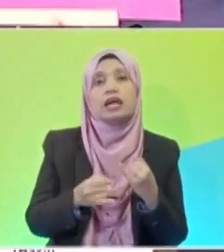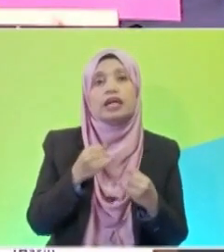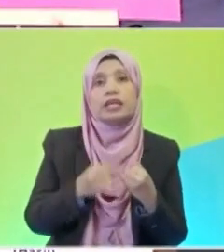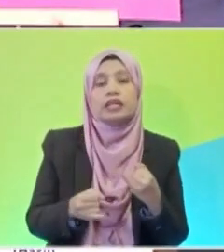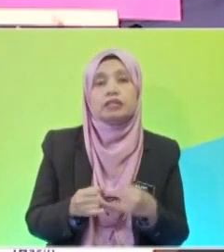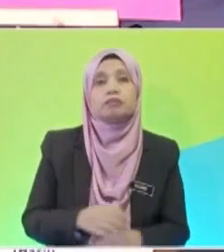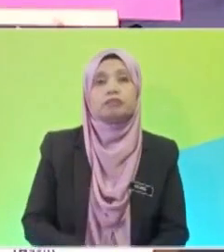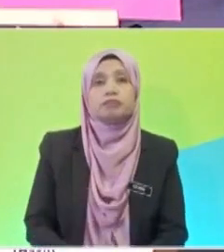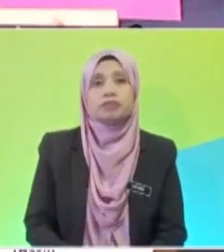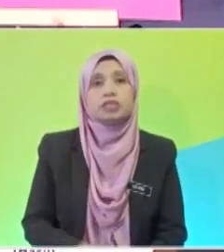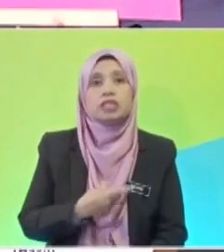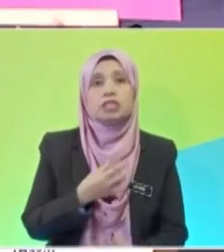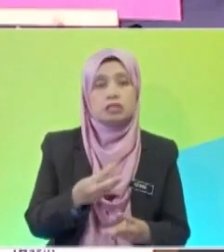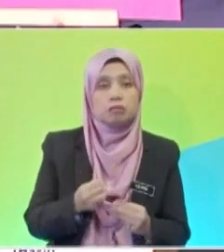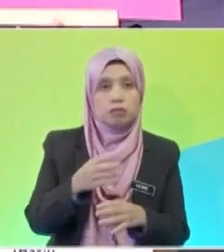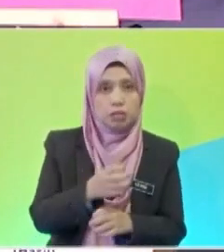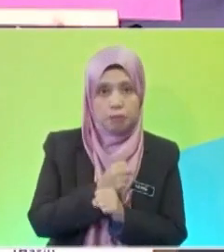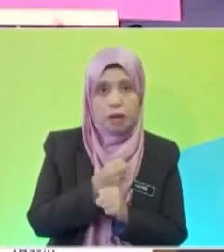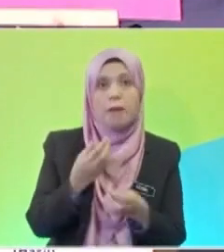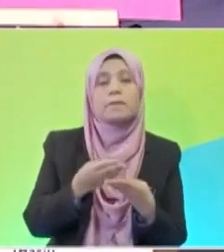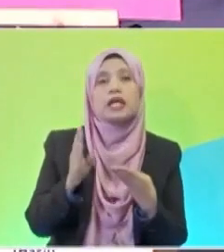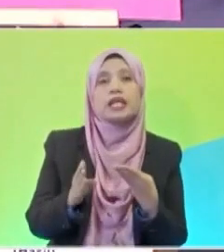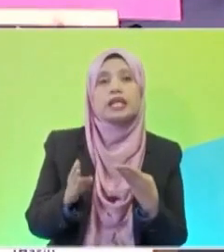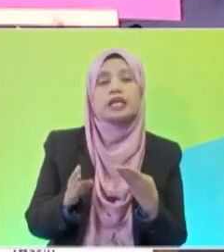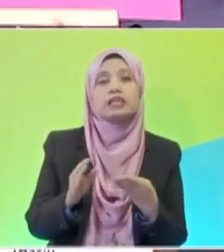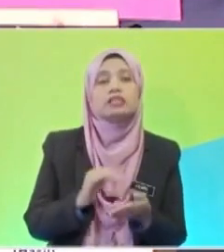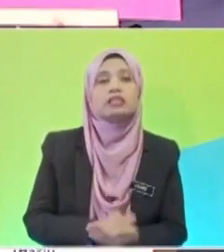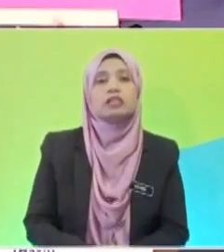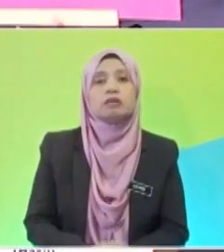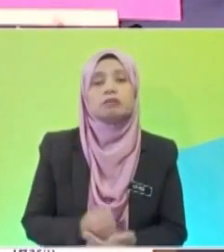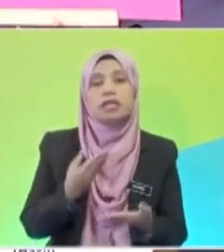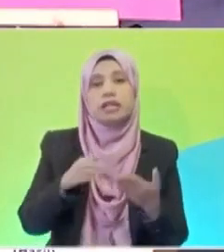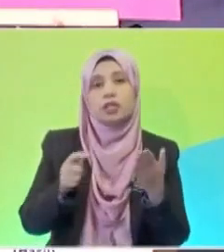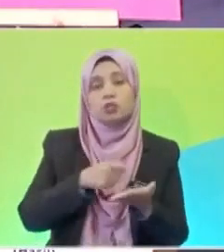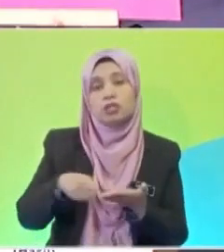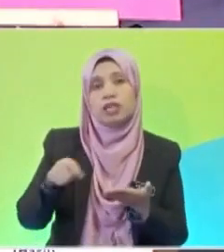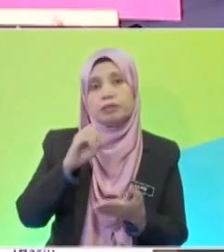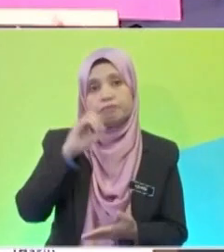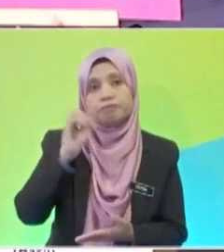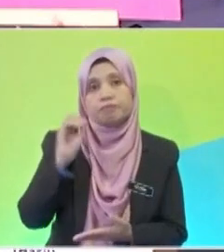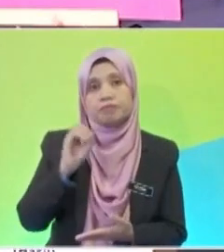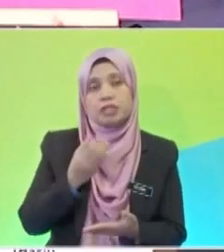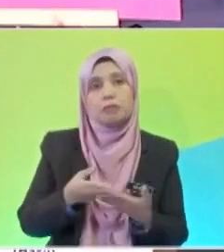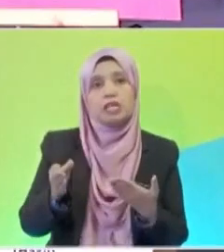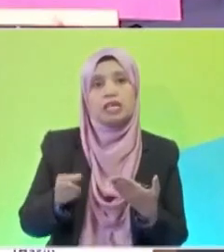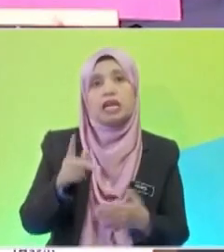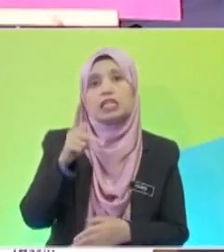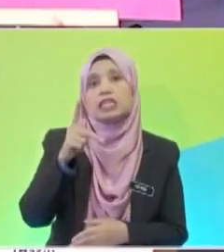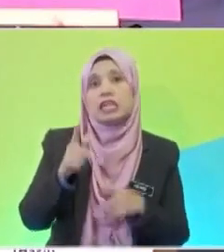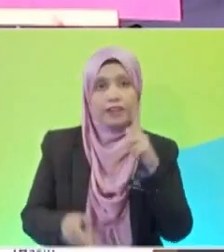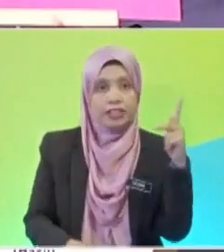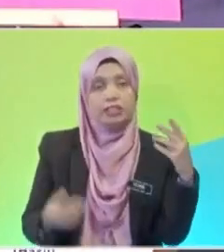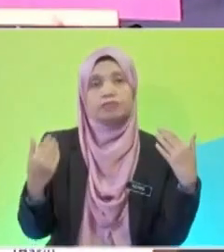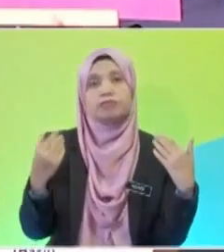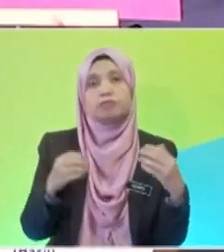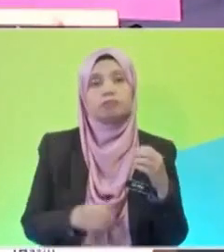belian kredit. Kita nak dapat belian, belian tunai tambah belian kredit. Belian tunai tak ada, belian kredit. Seperti jualan tadi.